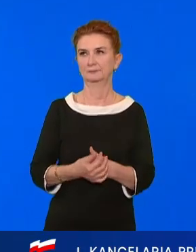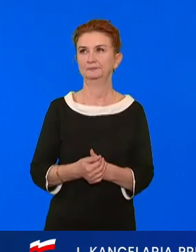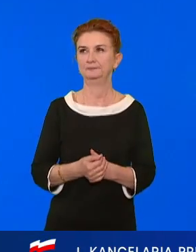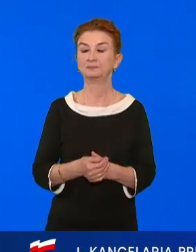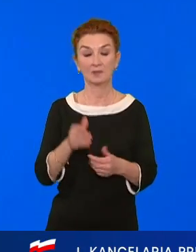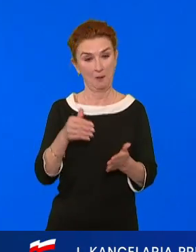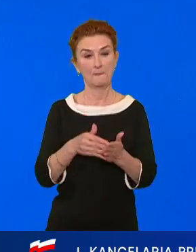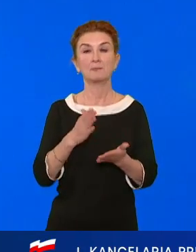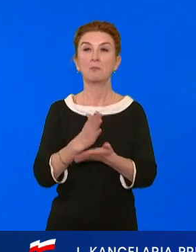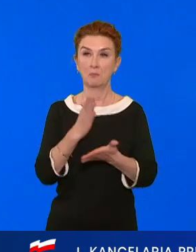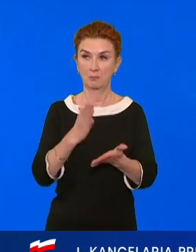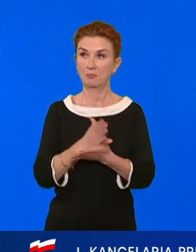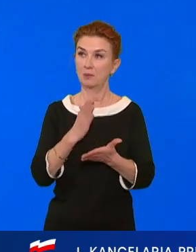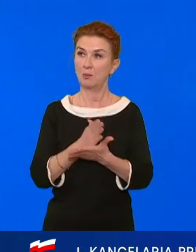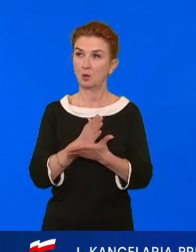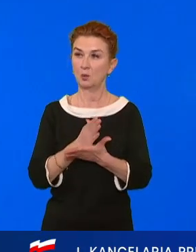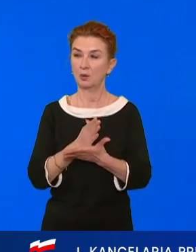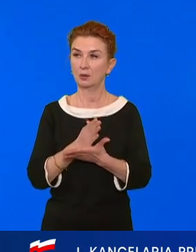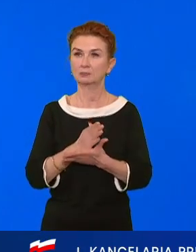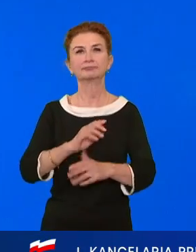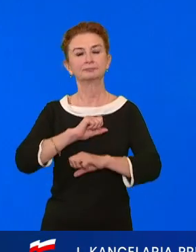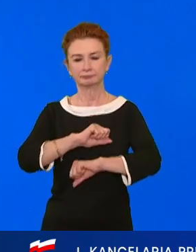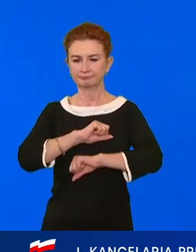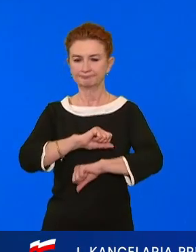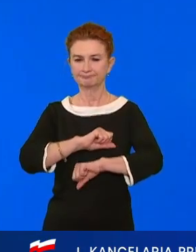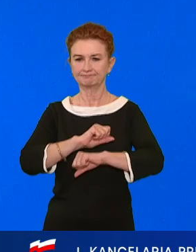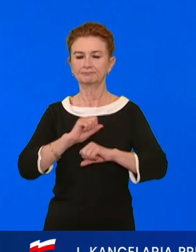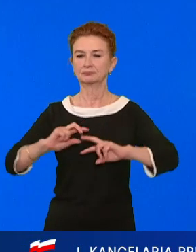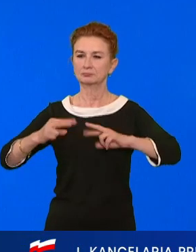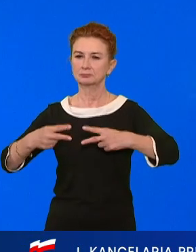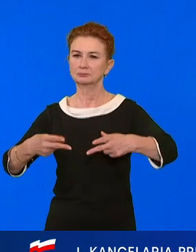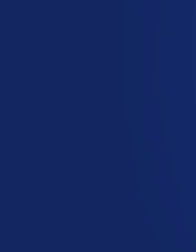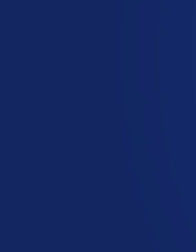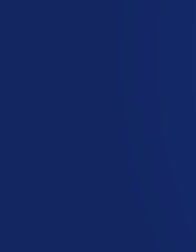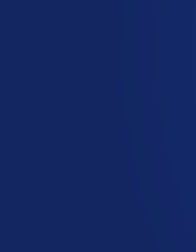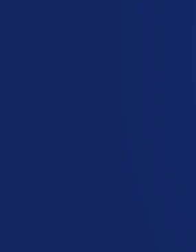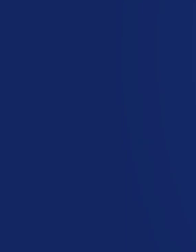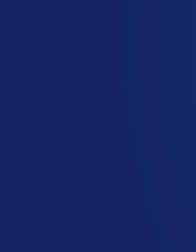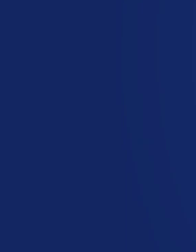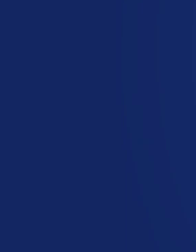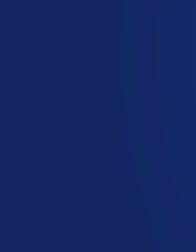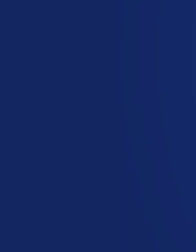pomogło w zaborze rolę w zapobieganiu rozprzestrzenianie się wirusa